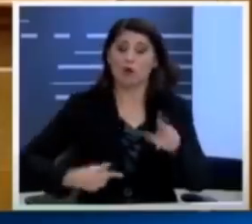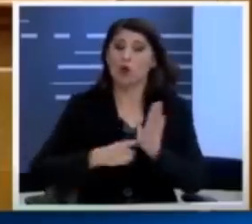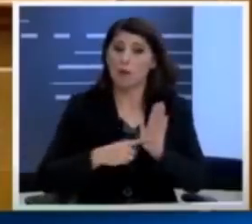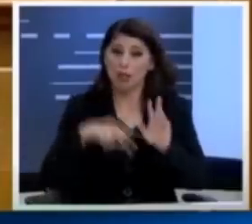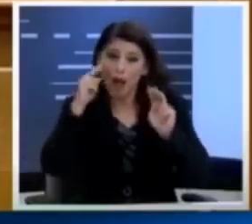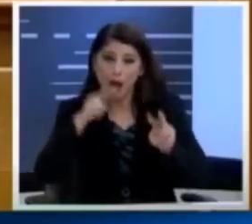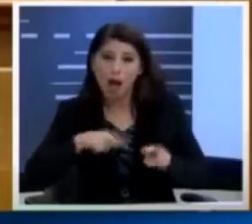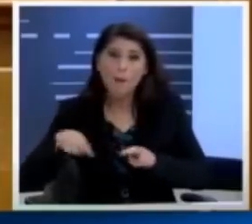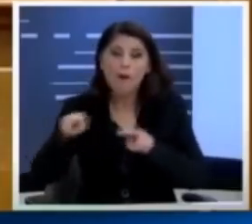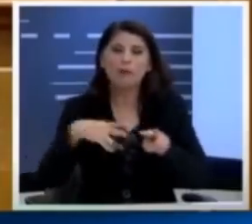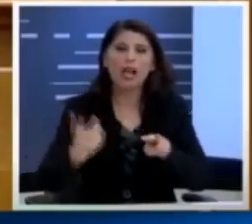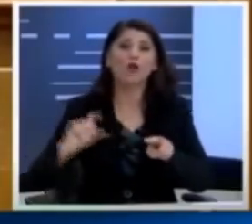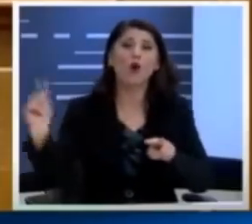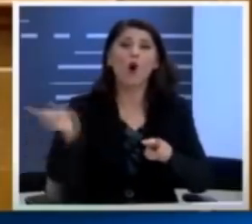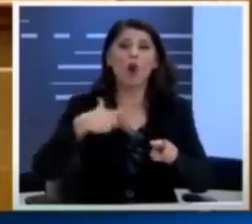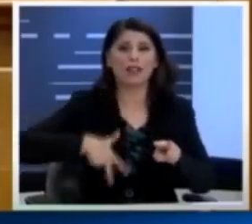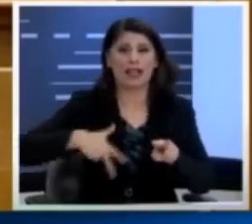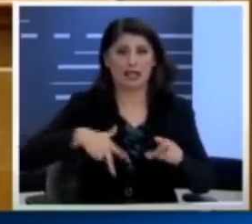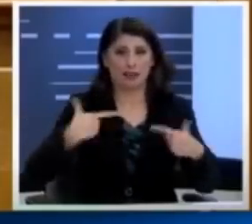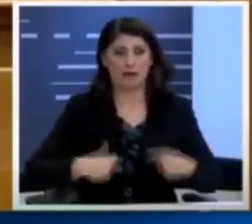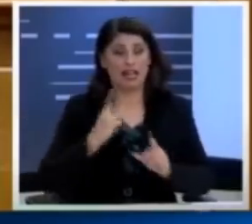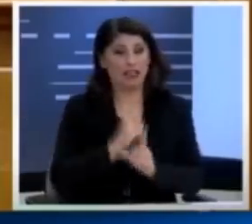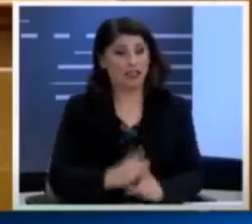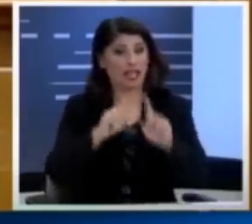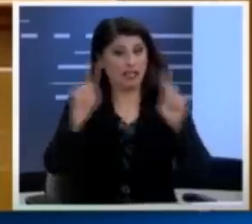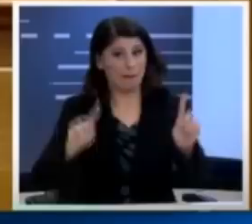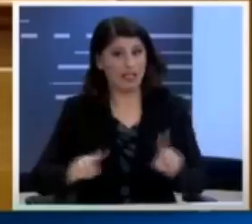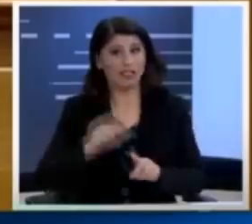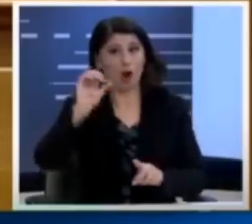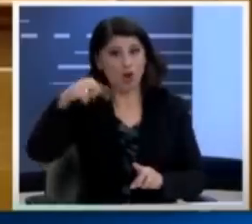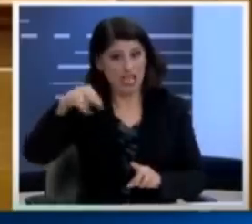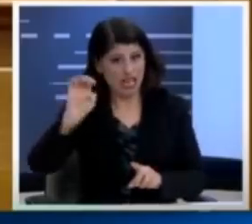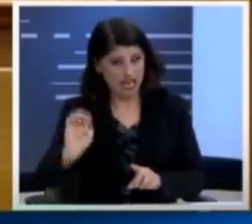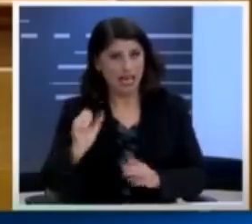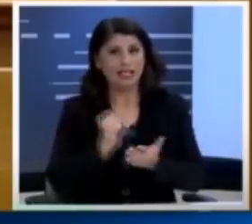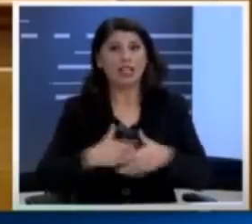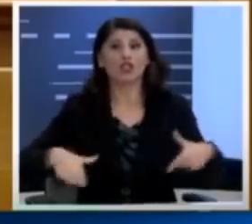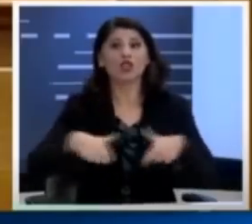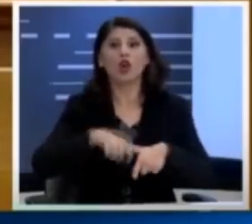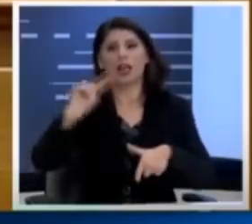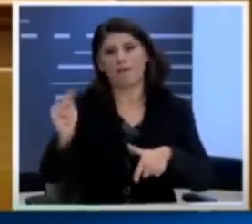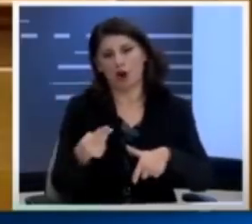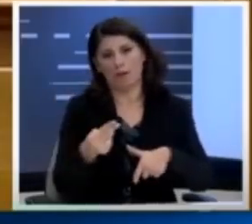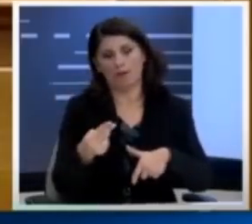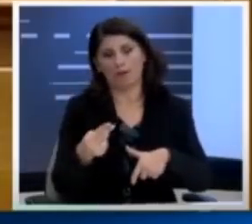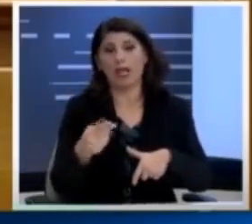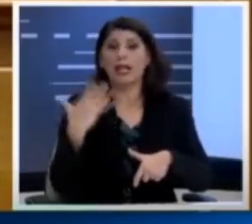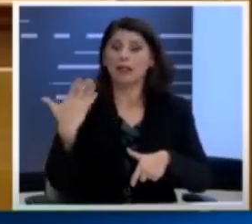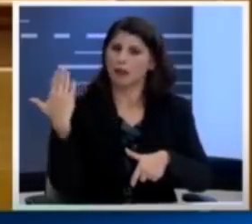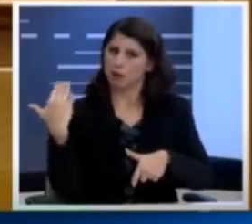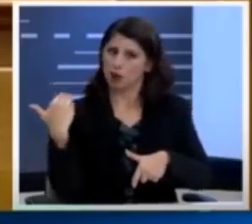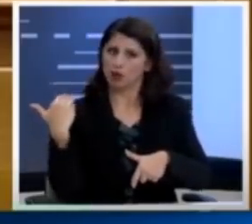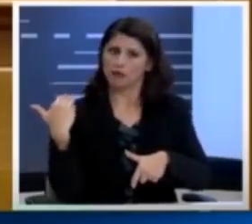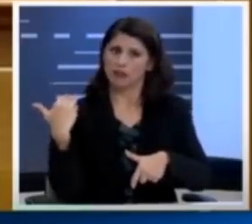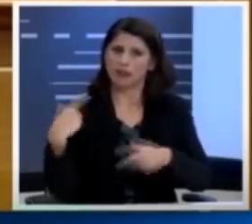εποπτεία έχουν όλα τα κράτη-μέλη, ειδικά στα πλαίσια της ΟΝΕ και της ζώνης του ευρώ. Και οι